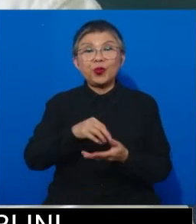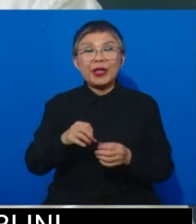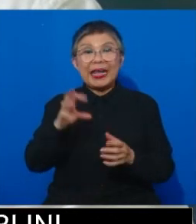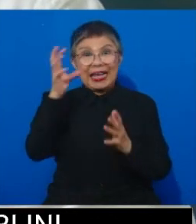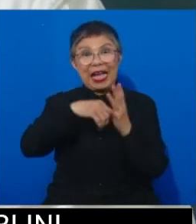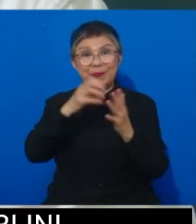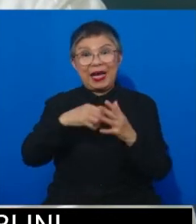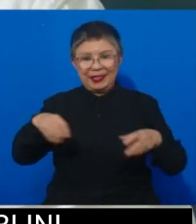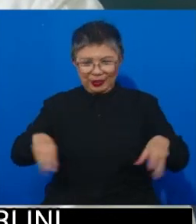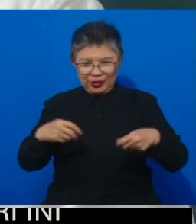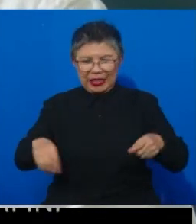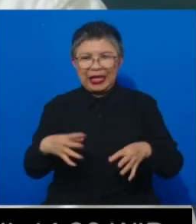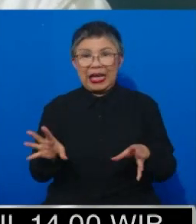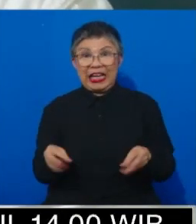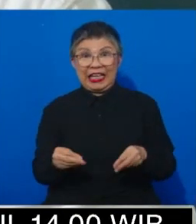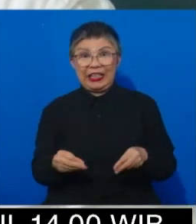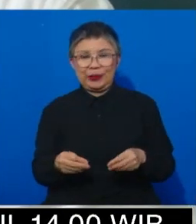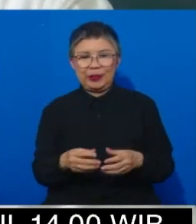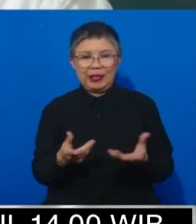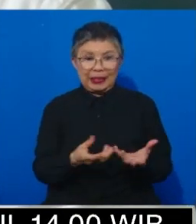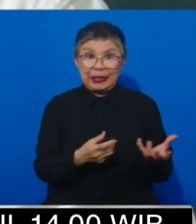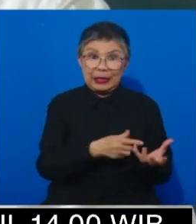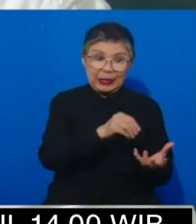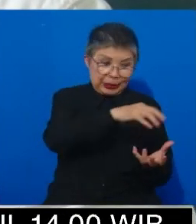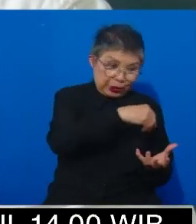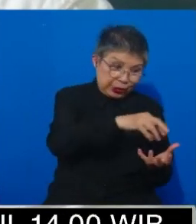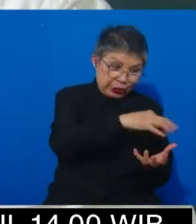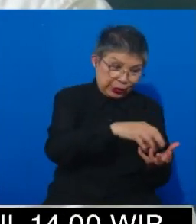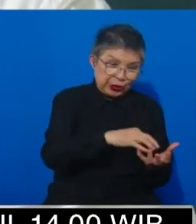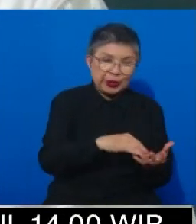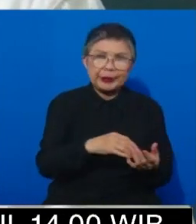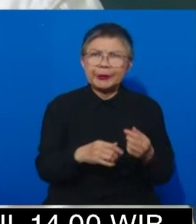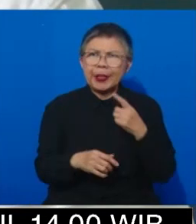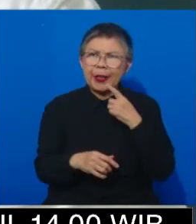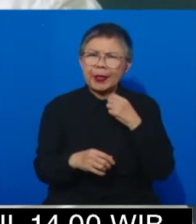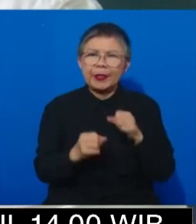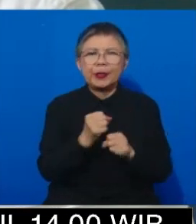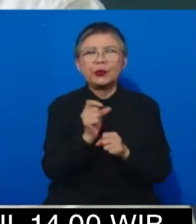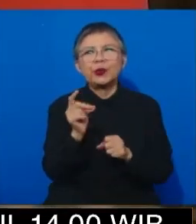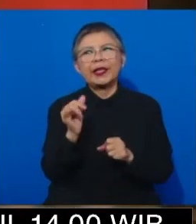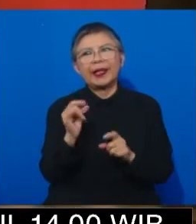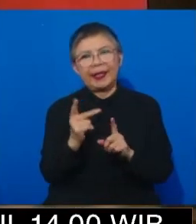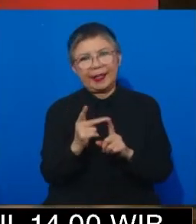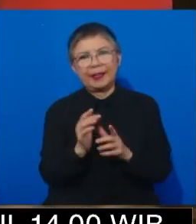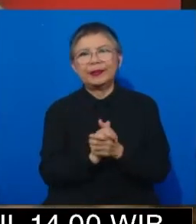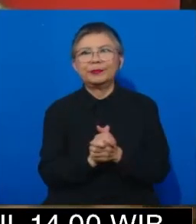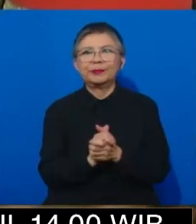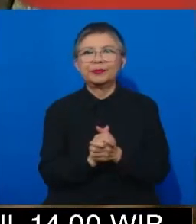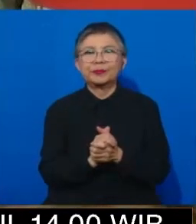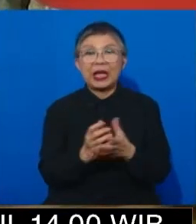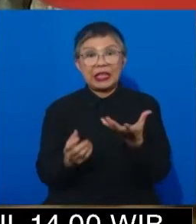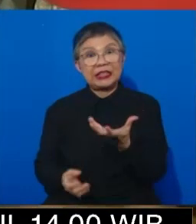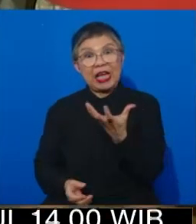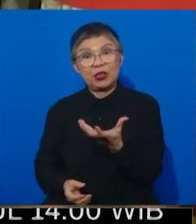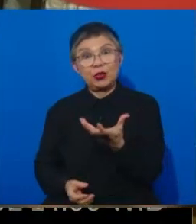khas kelapa yang membedakan dan ini lebih terasa gurih lah begitu menurut saya. Untuk satu porsi